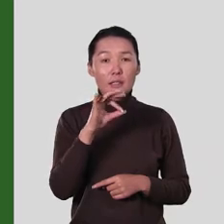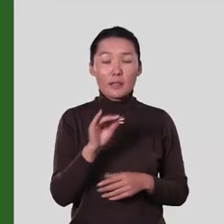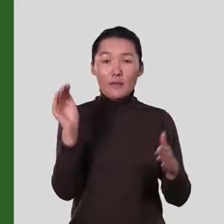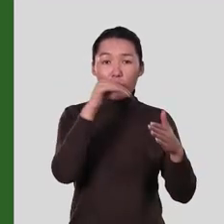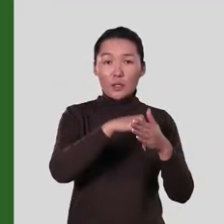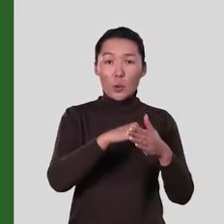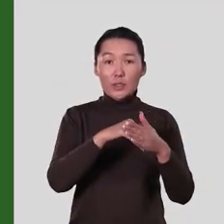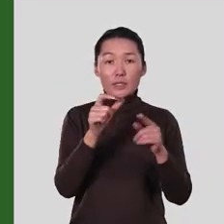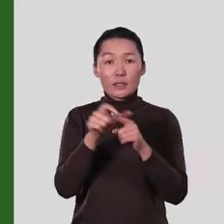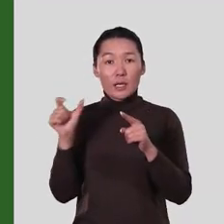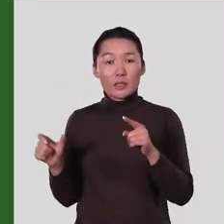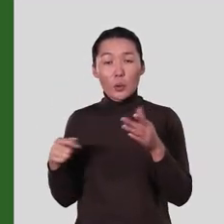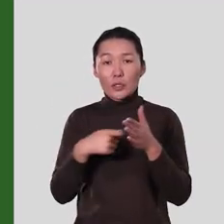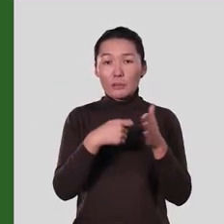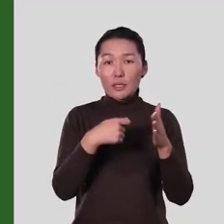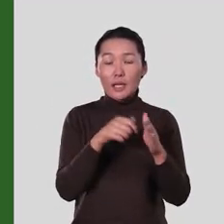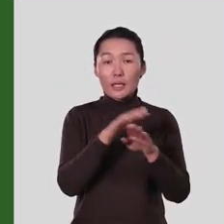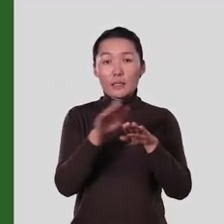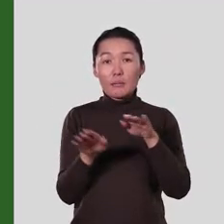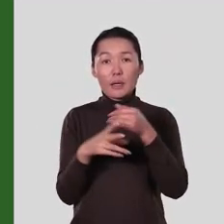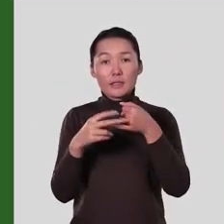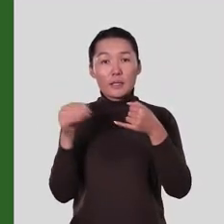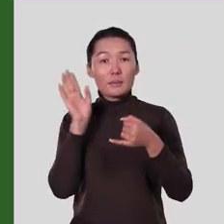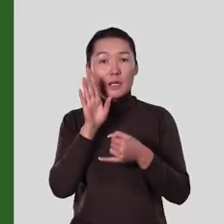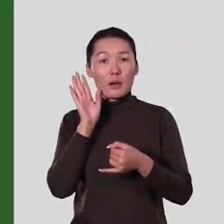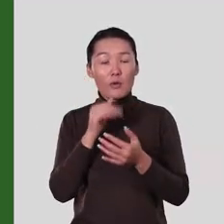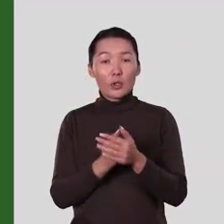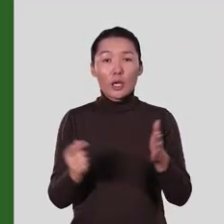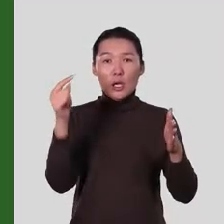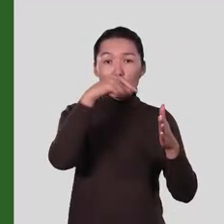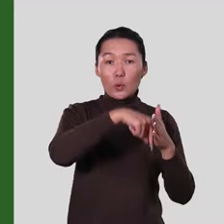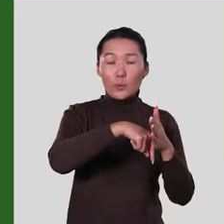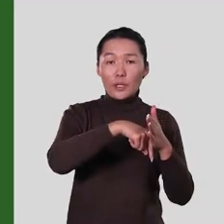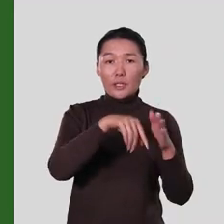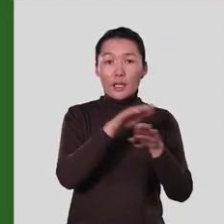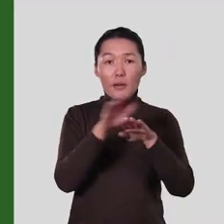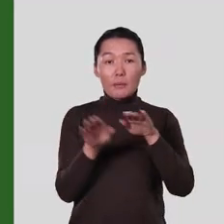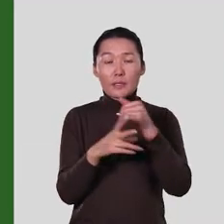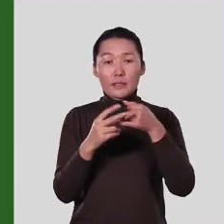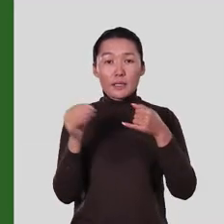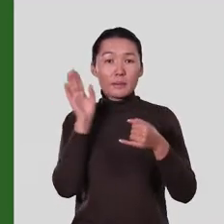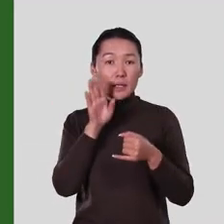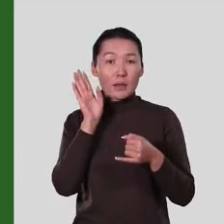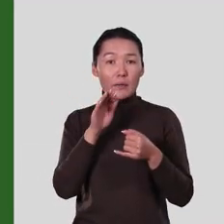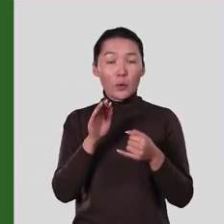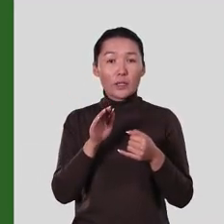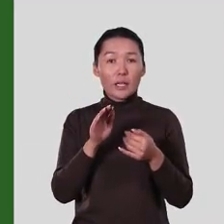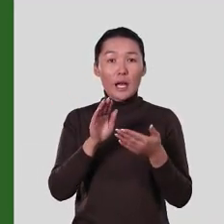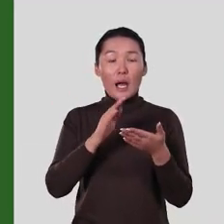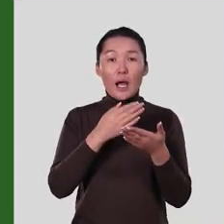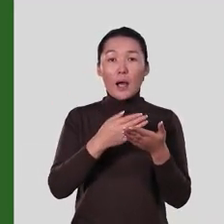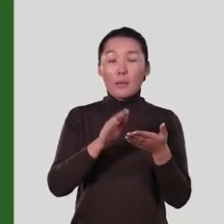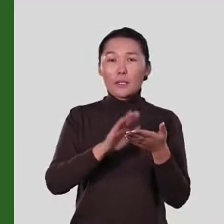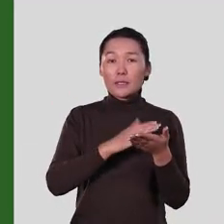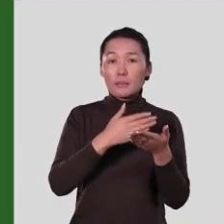зоне питания подземных вод. С глубиной подземные воды постепенно